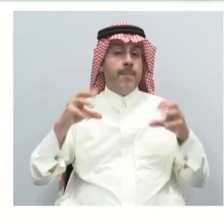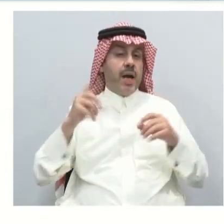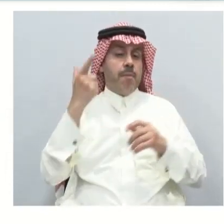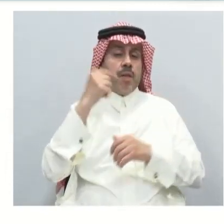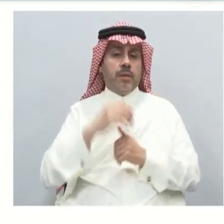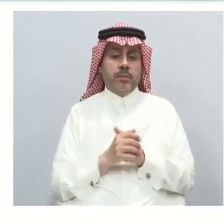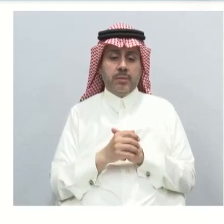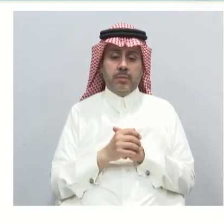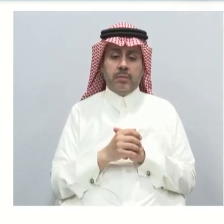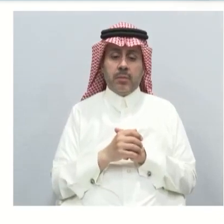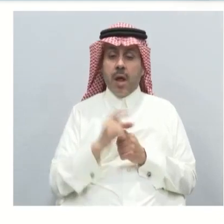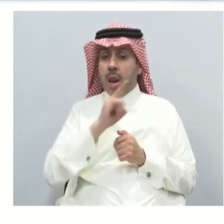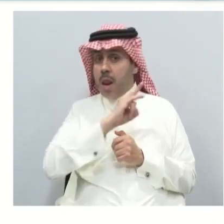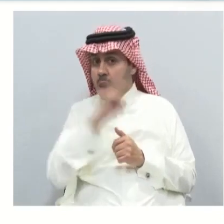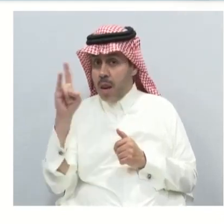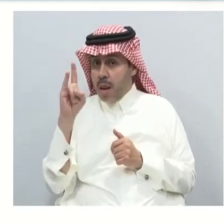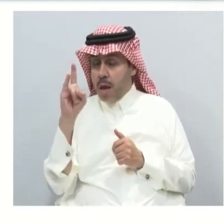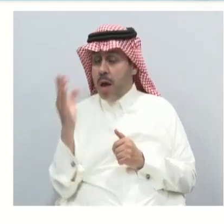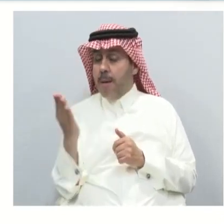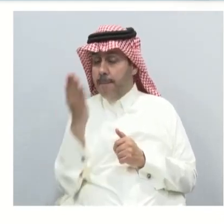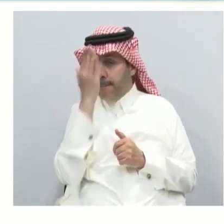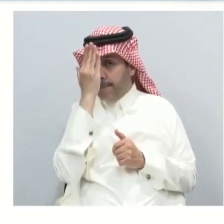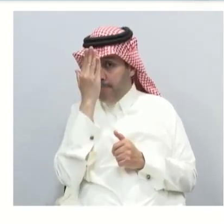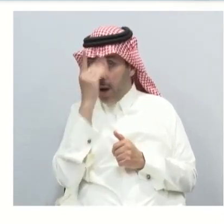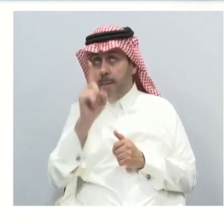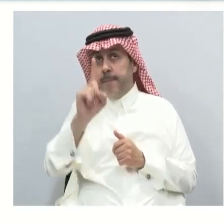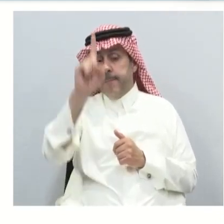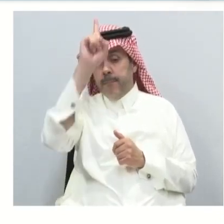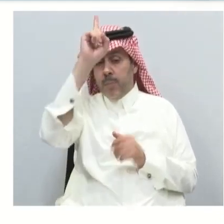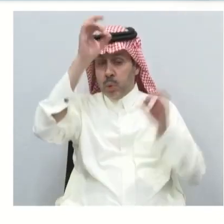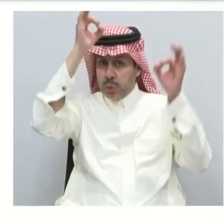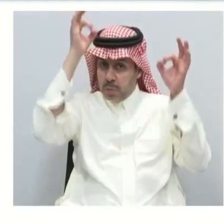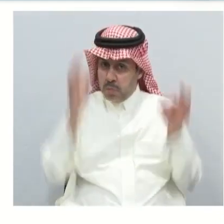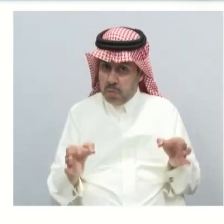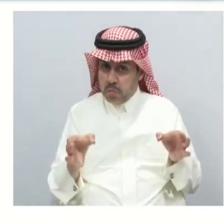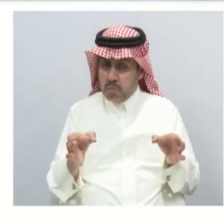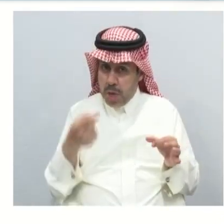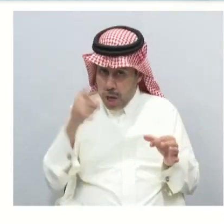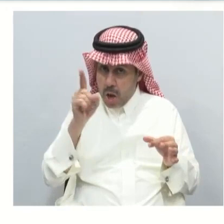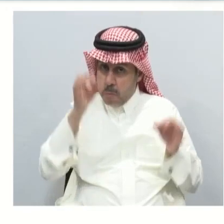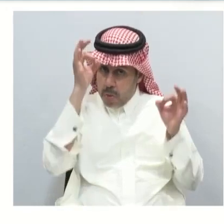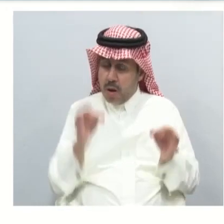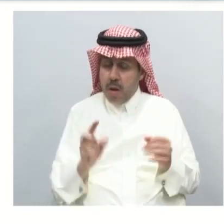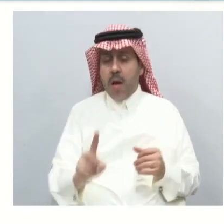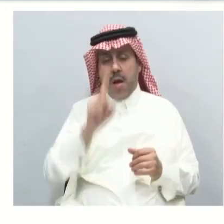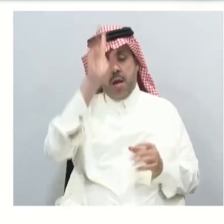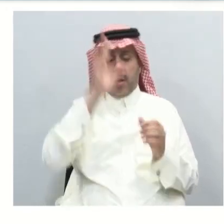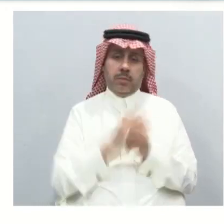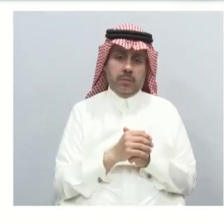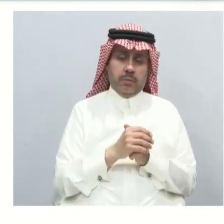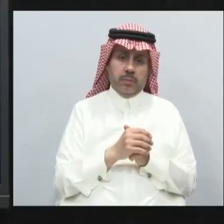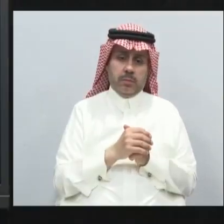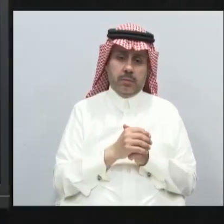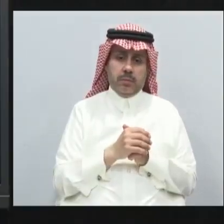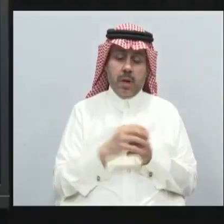بلا شك ان معناها انظروا الى العباره جيدا لا معبود بحق الا